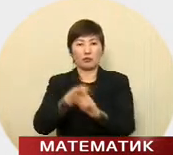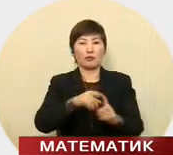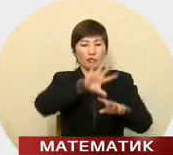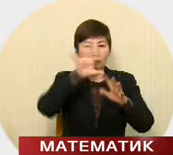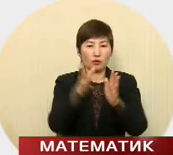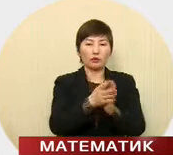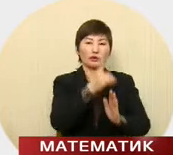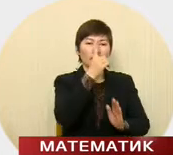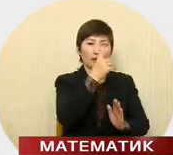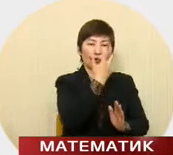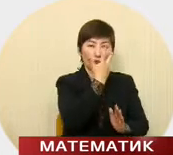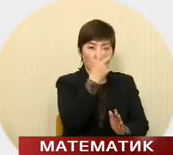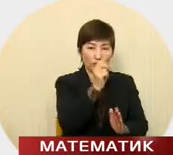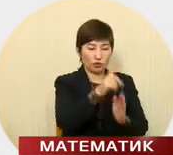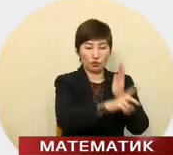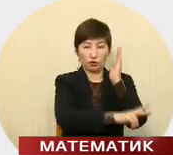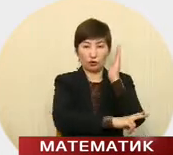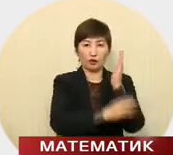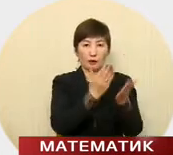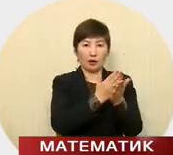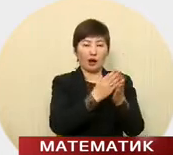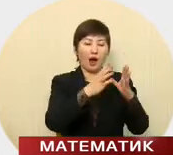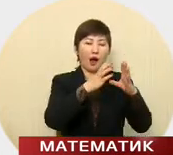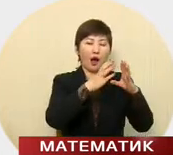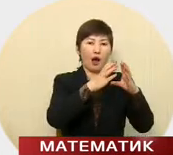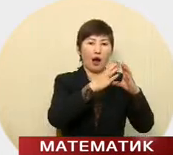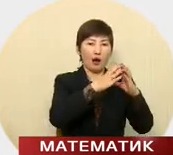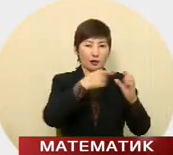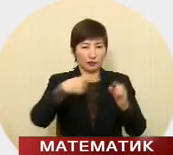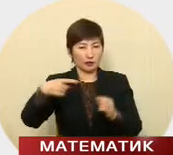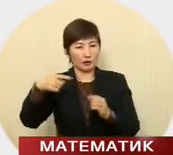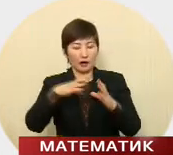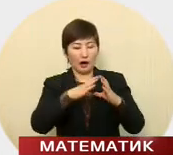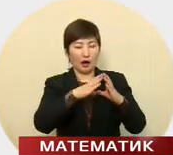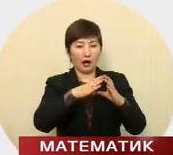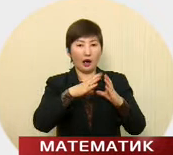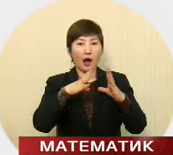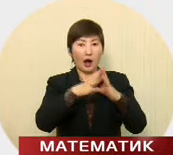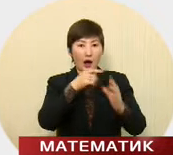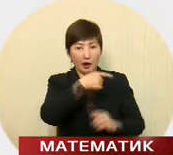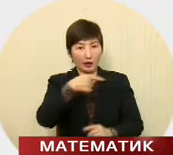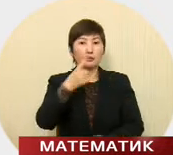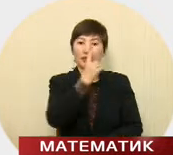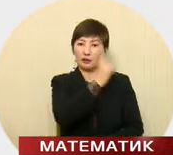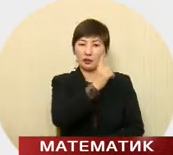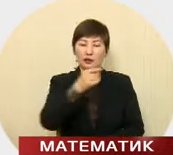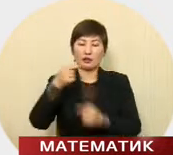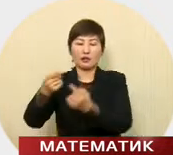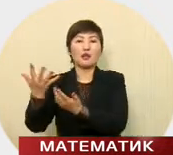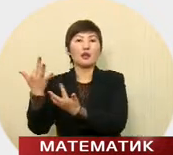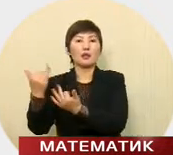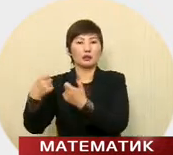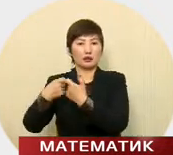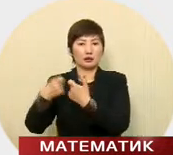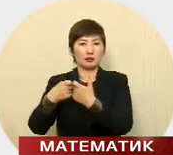учраас нийт хоногийн 1/10 хэсэг нь хідвэ гэдгийг олох юм бол 3 өдөр гэсэн. За энэ маань өөрөөр хэлбэл